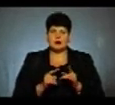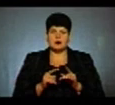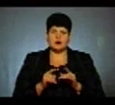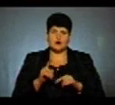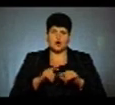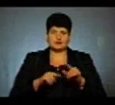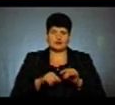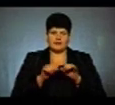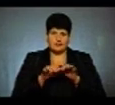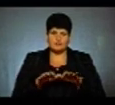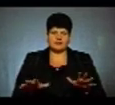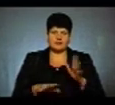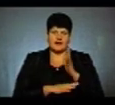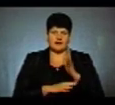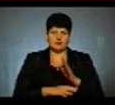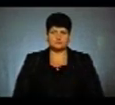Марія Коляденко.